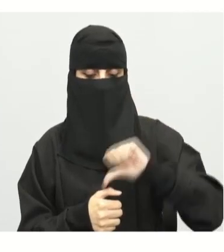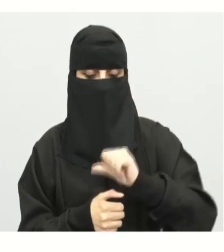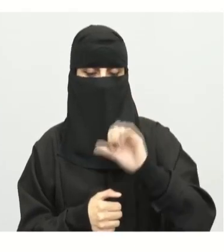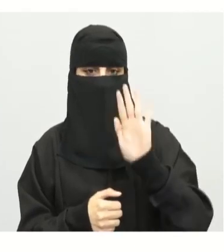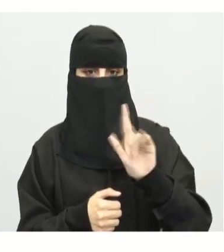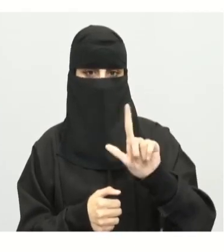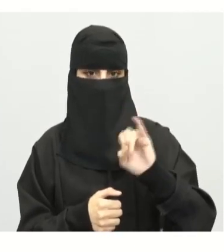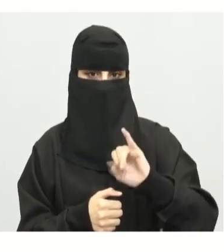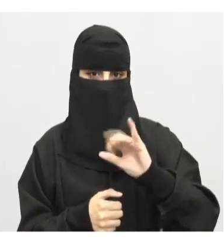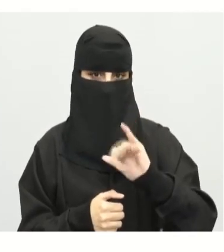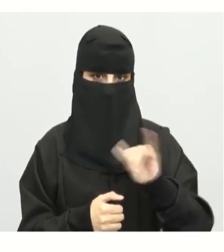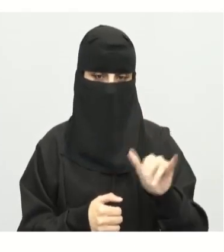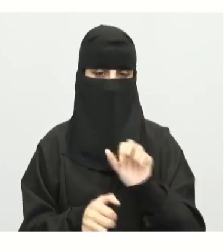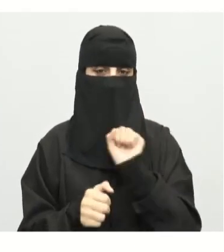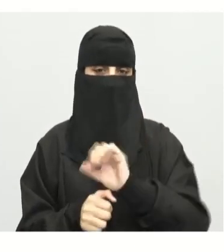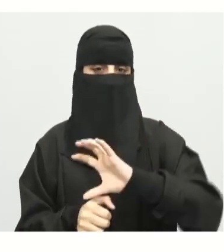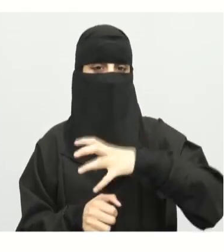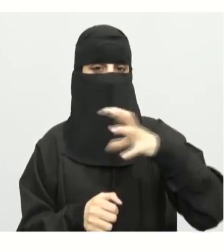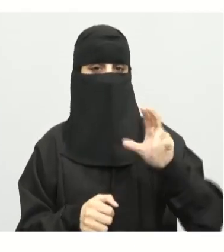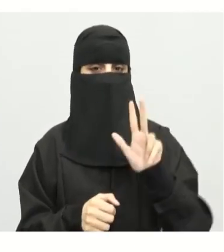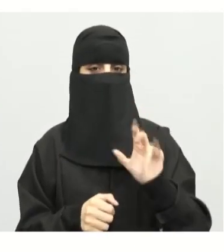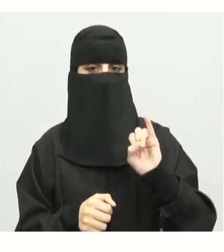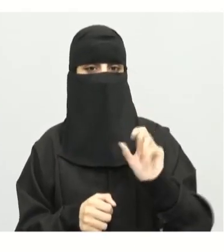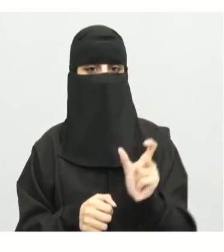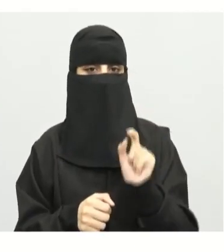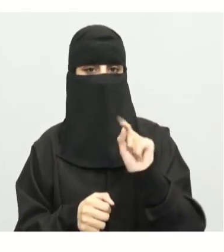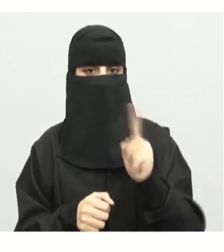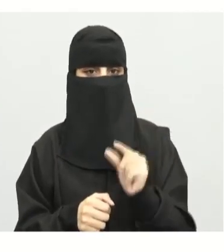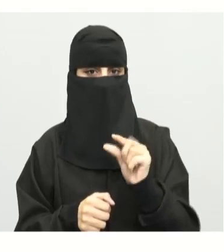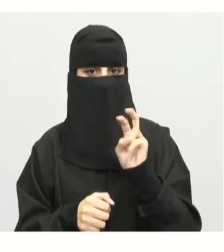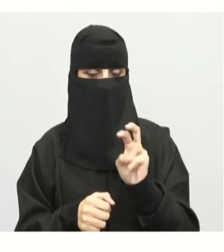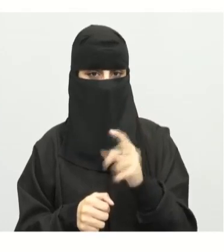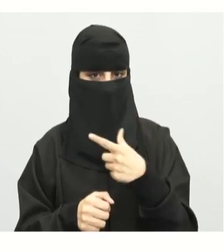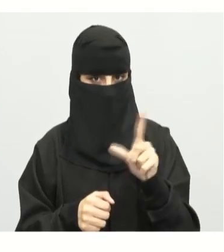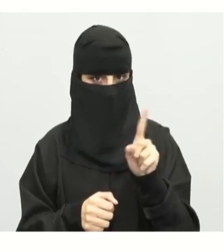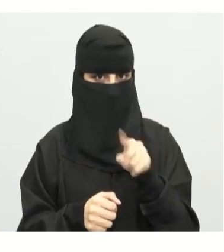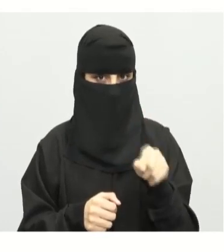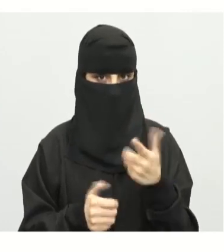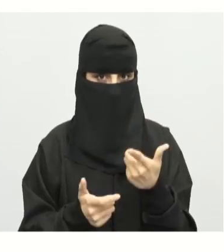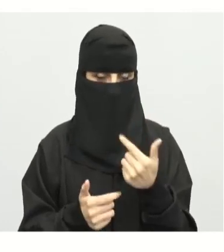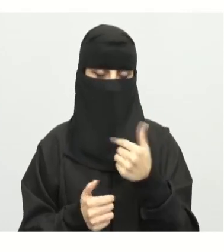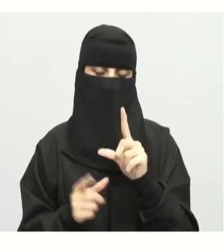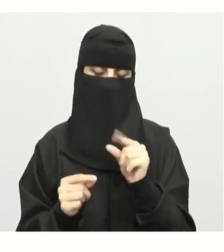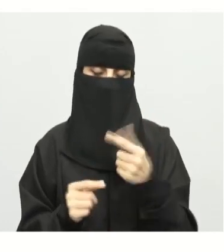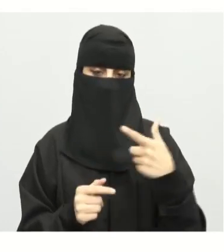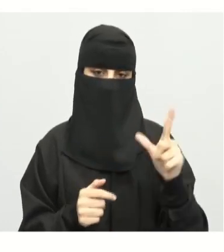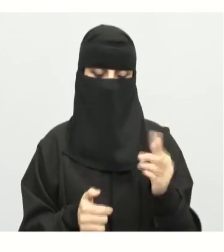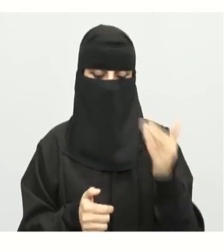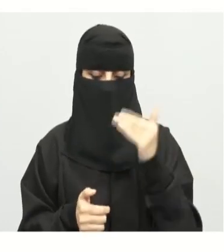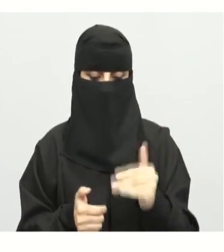المنفرده هل هذه العباره صحيحه ام غير صحيحه ممتاز العباره صحيحه